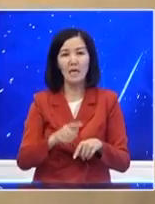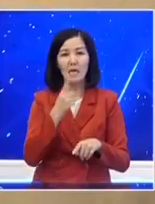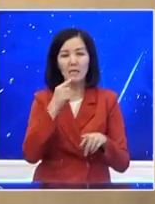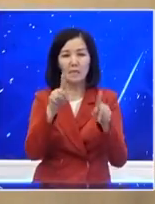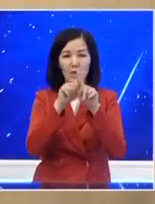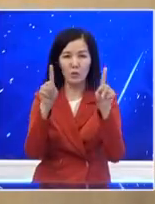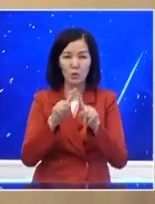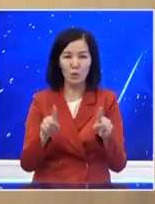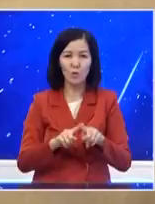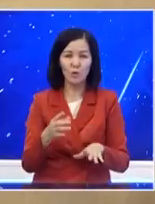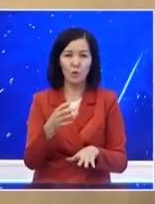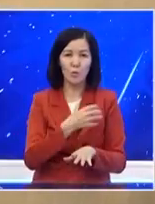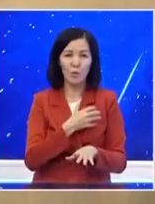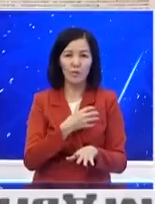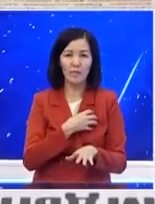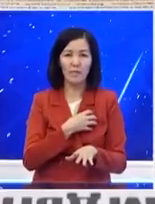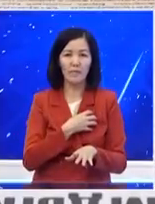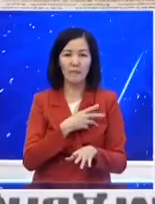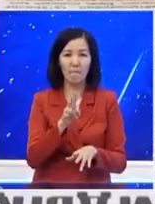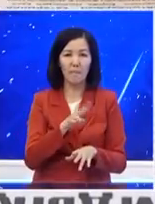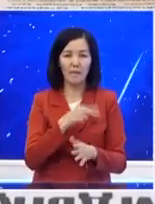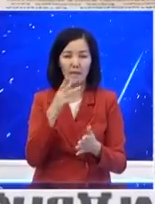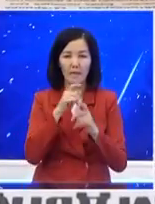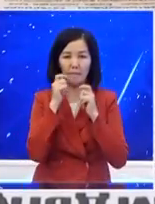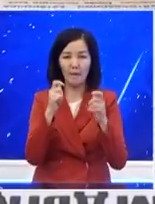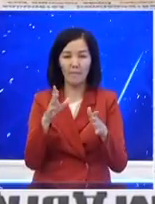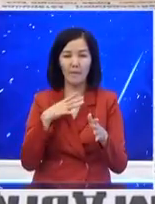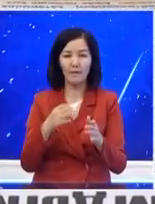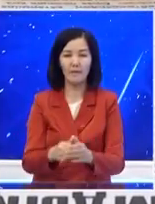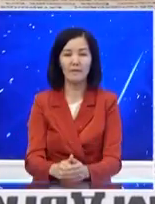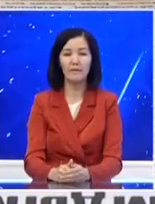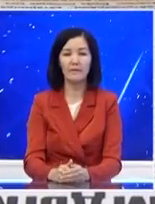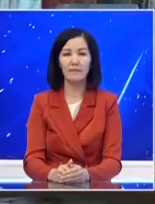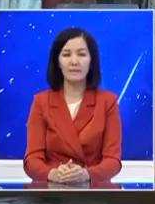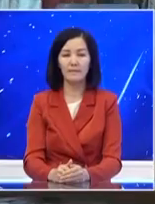ордені, еңбектегі ерлігі үшін медальдармен марапатталды.